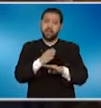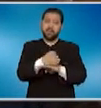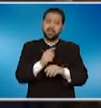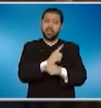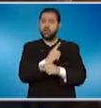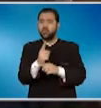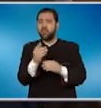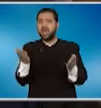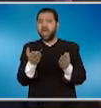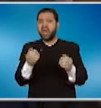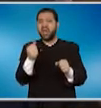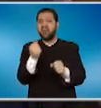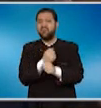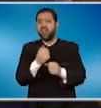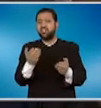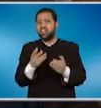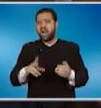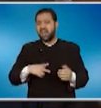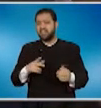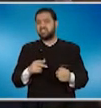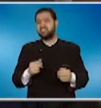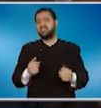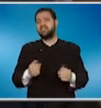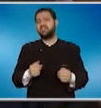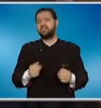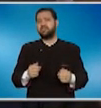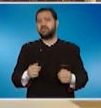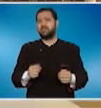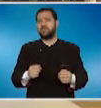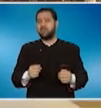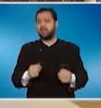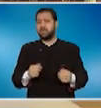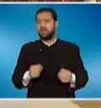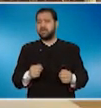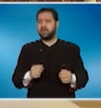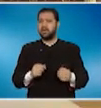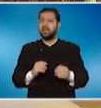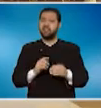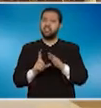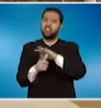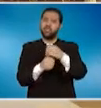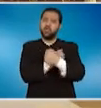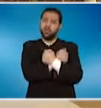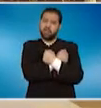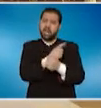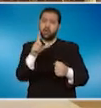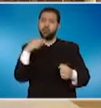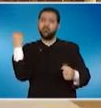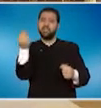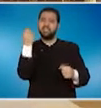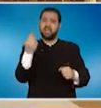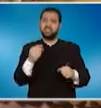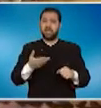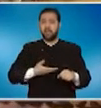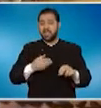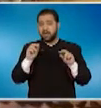lucrurile extraordinare care le face și care aparțin evident tot revelației dumnezeiești. Și atunci ce este